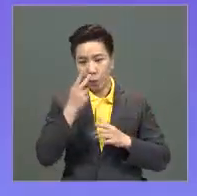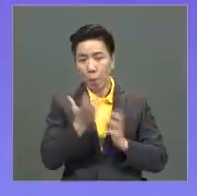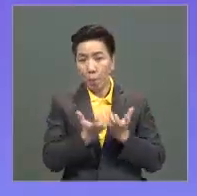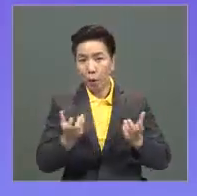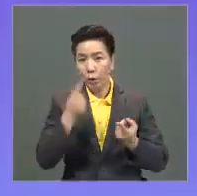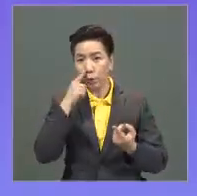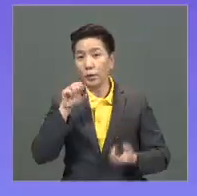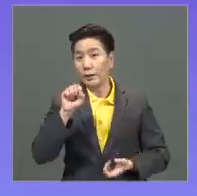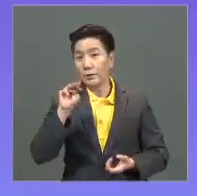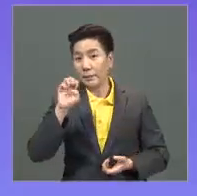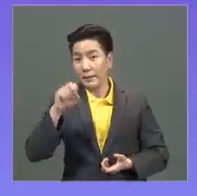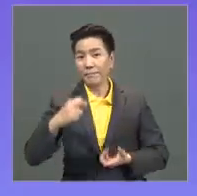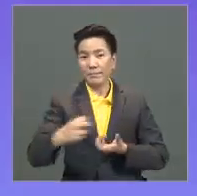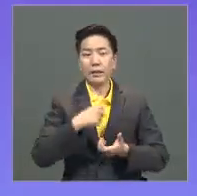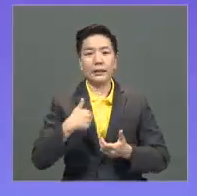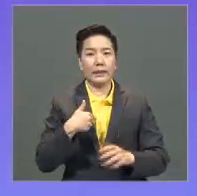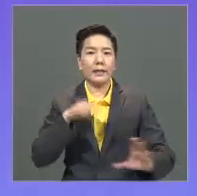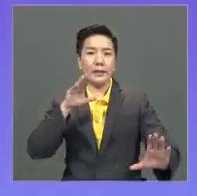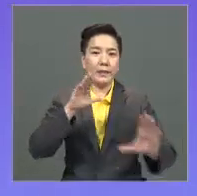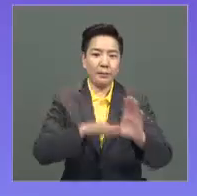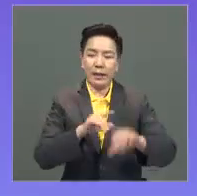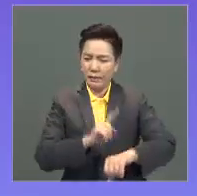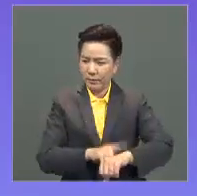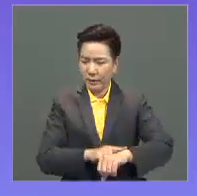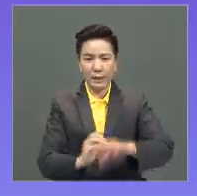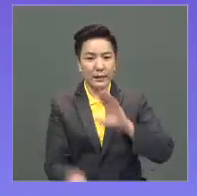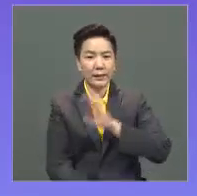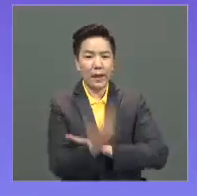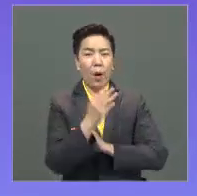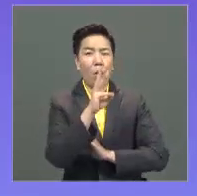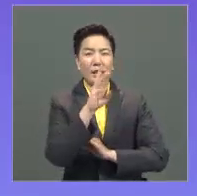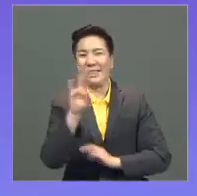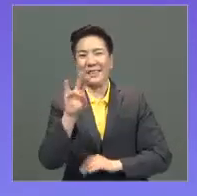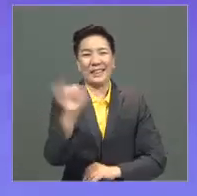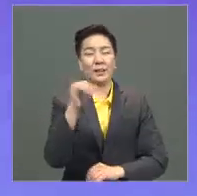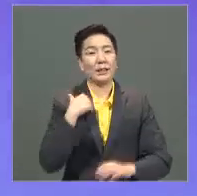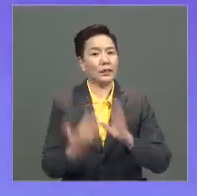มาบอกว่าให้รอผลคือตอนลงทะเบียนแต่เขาจะมีขับเคลื่อนไหวว่าให้รอผลการลงทะเบียนทางSMSนะคะดิฉันเนี่ยไปลงทะเบียนประมาณสัก 6